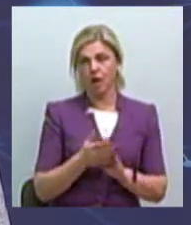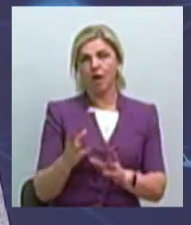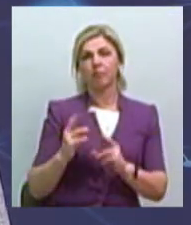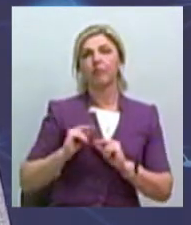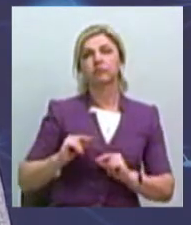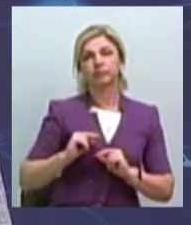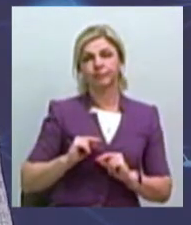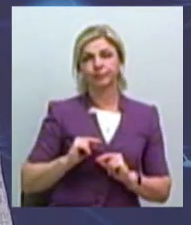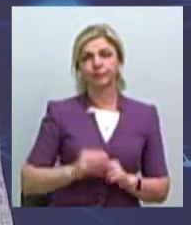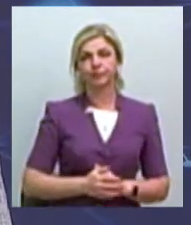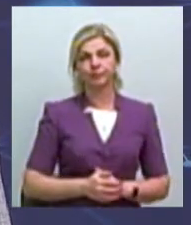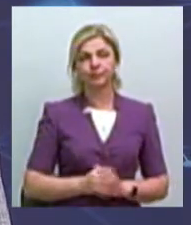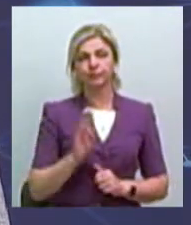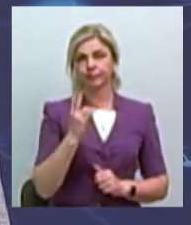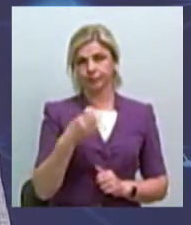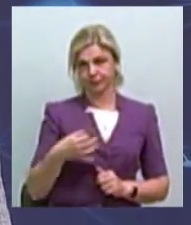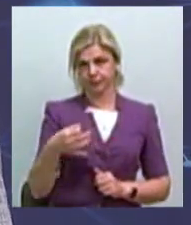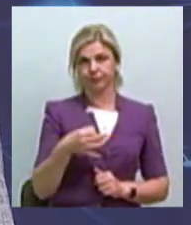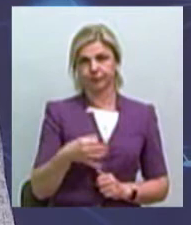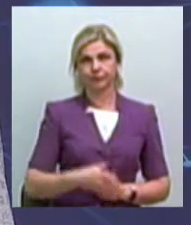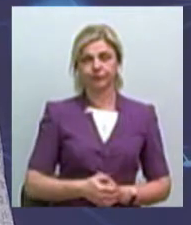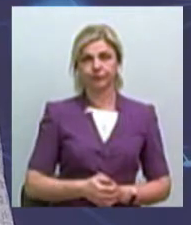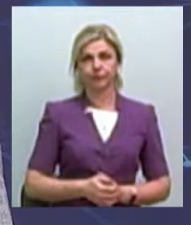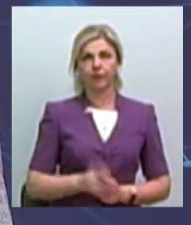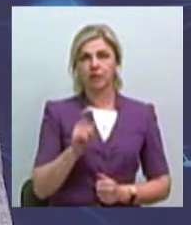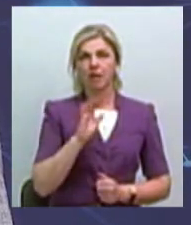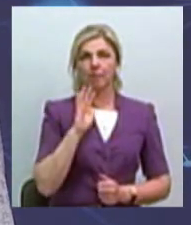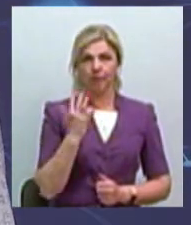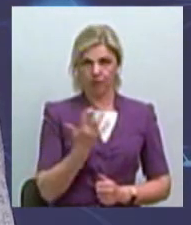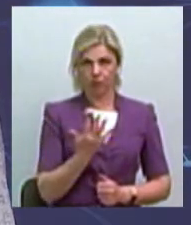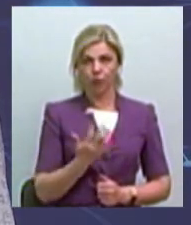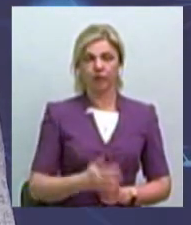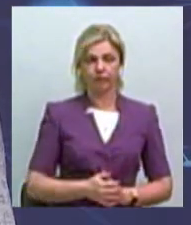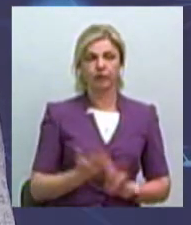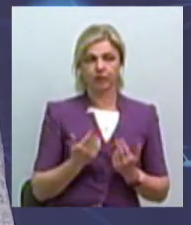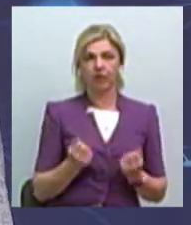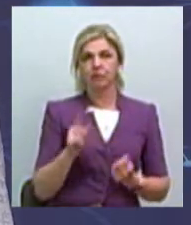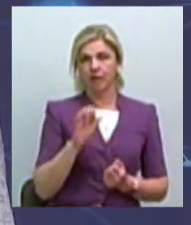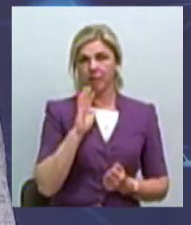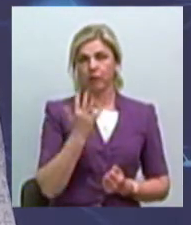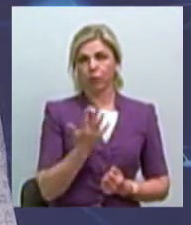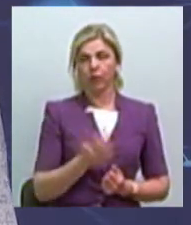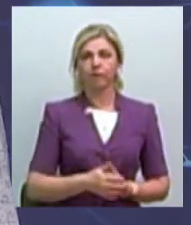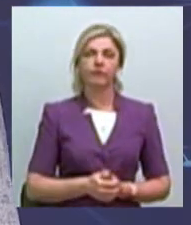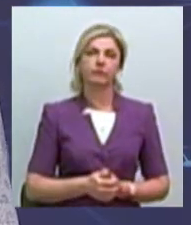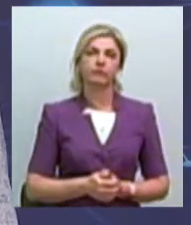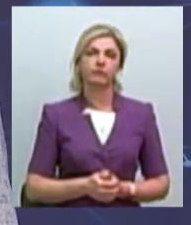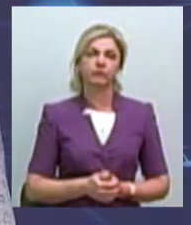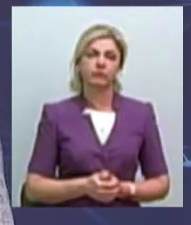міжмуніципального співробітництва в Миколаївській області. Тобто за 5 років? За 5 років, так. За 5 років ми